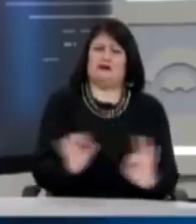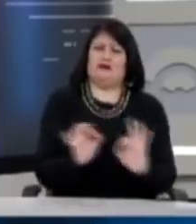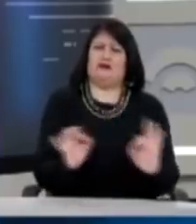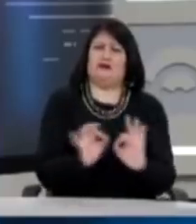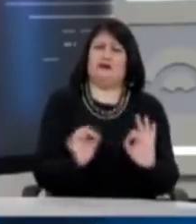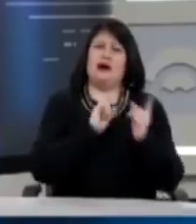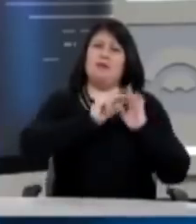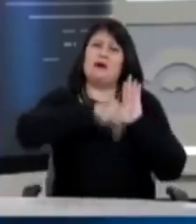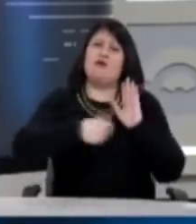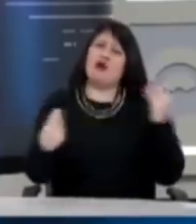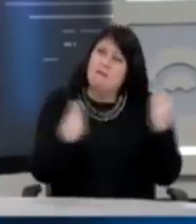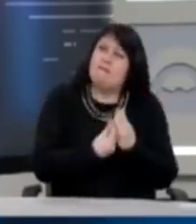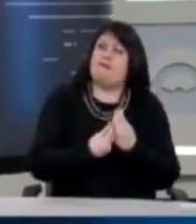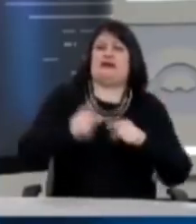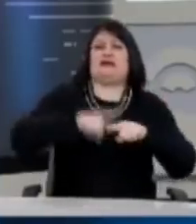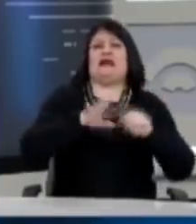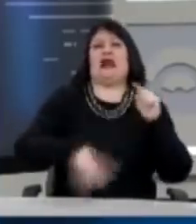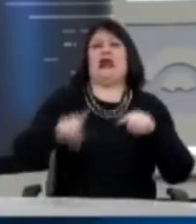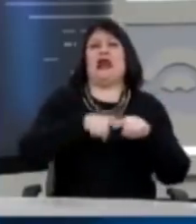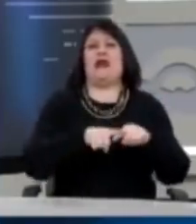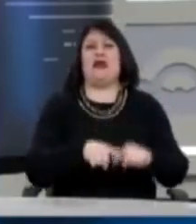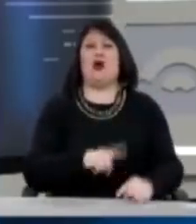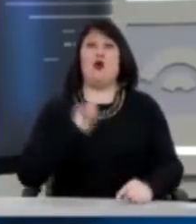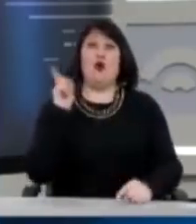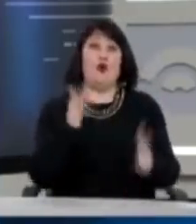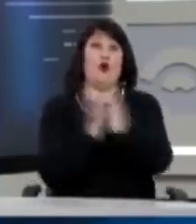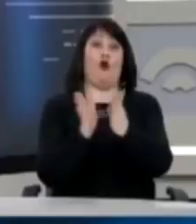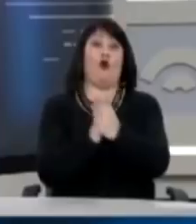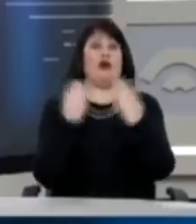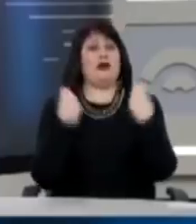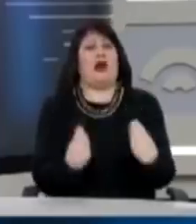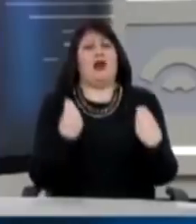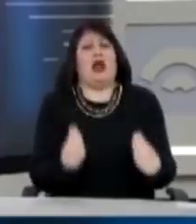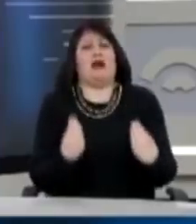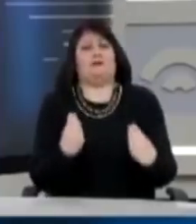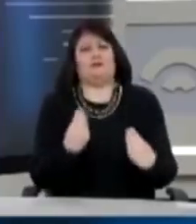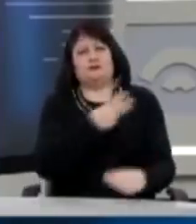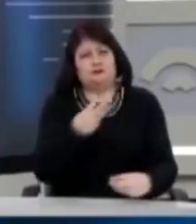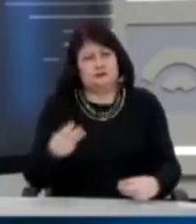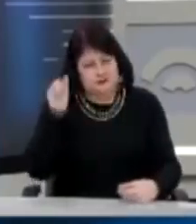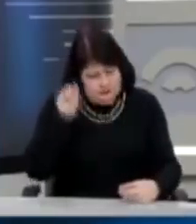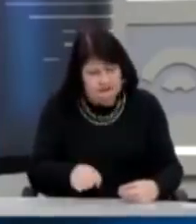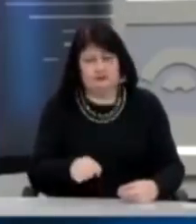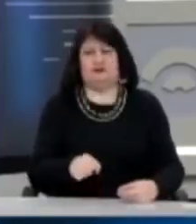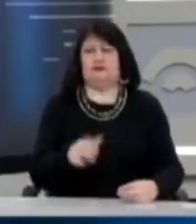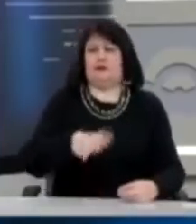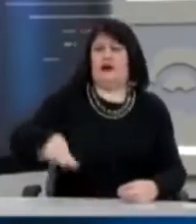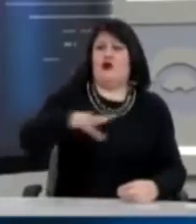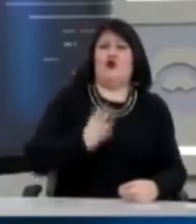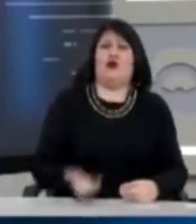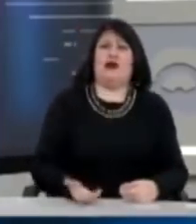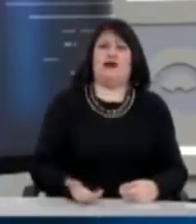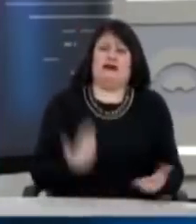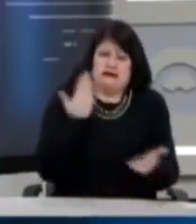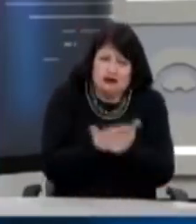να έρθουν τα μνημόνια στην Ελλάδα. Και τα είχατε χειροκροτήσει όλοι, και ο ΣΥΡΙΖΑ και την ΟΝΕ και όλα τα υπόλοιπα, και